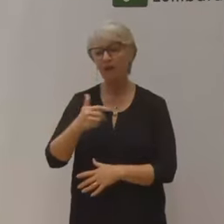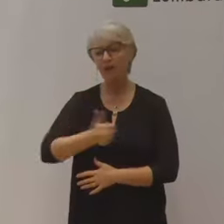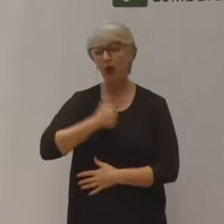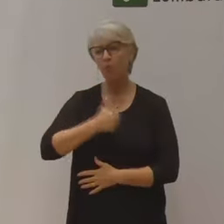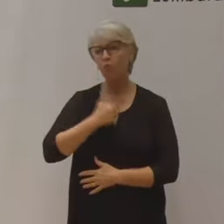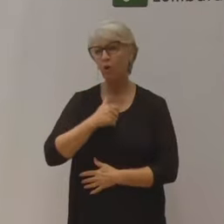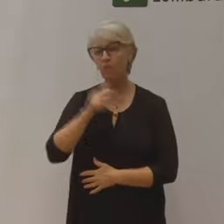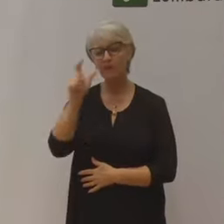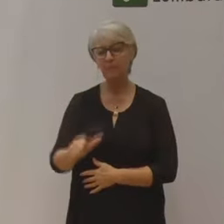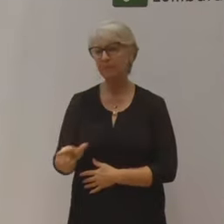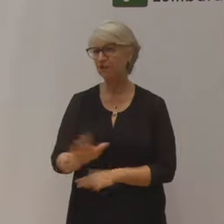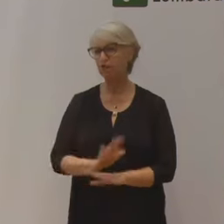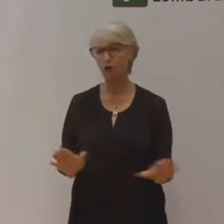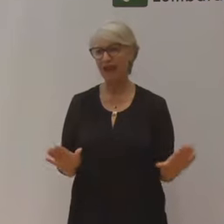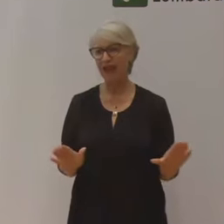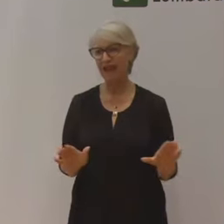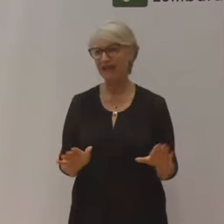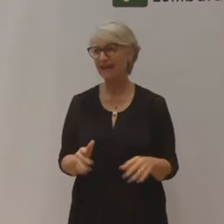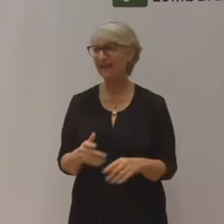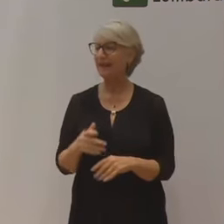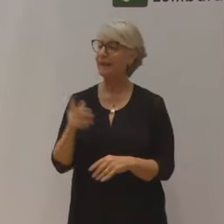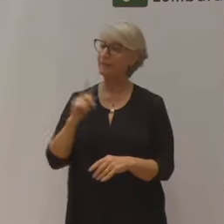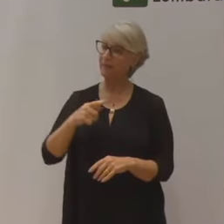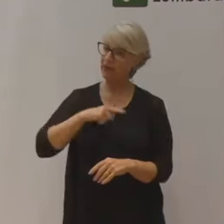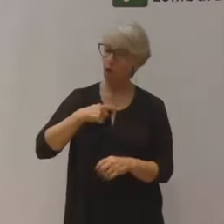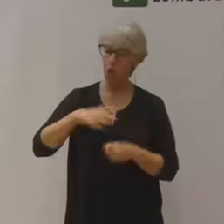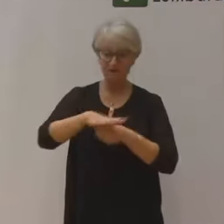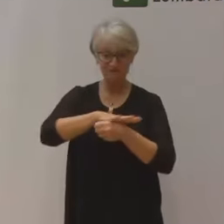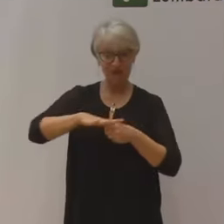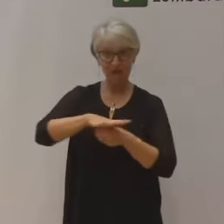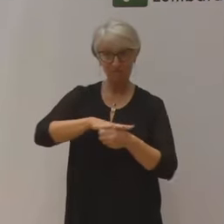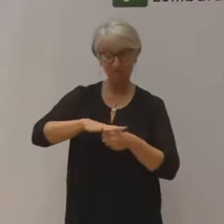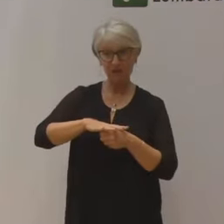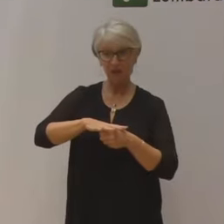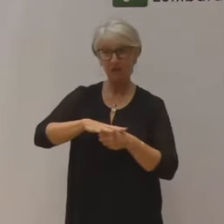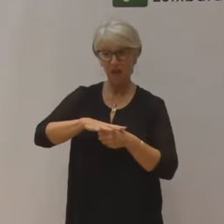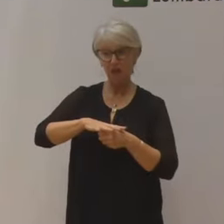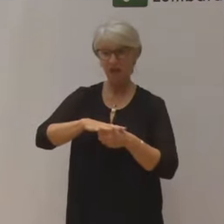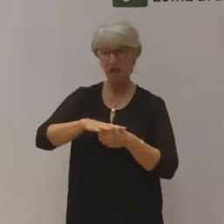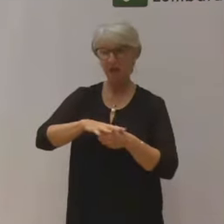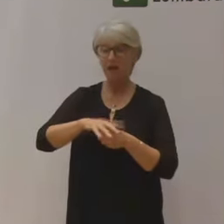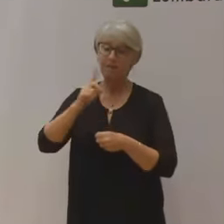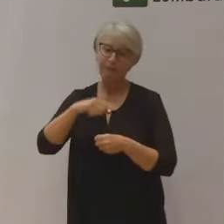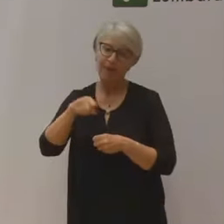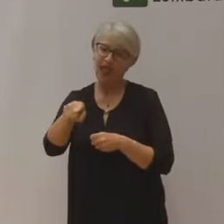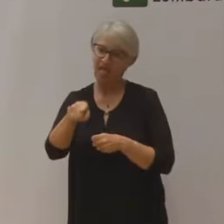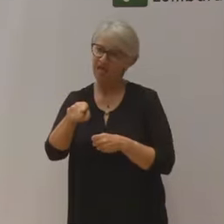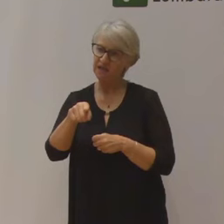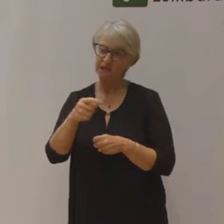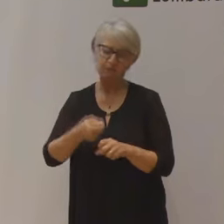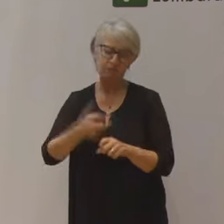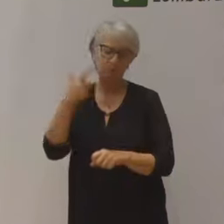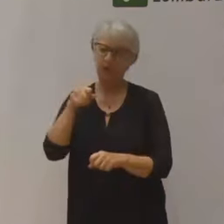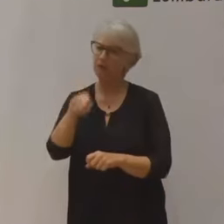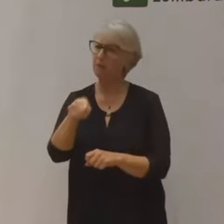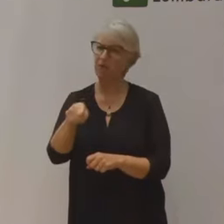personale. E sia per noi come famiglia, per lei